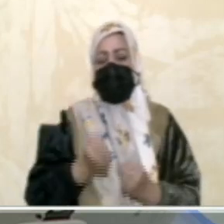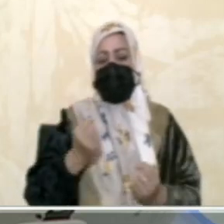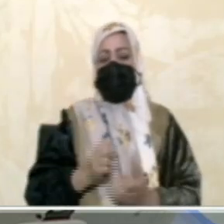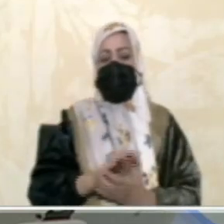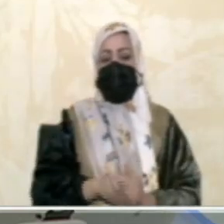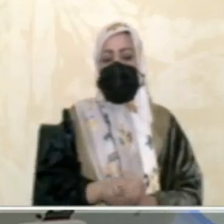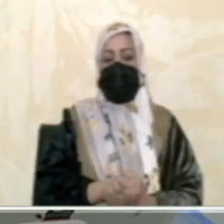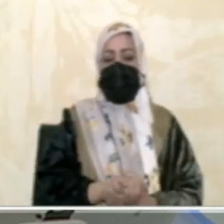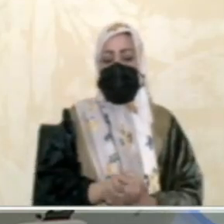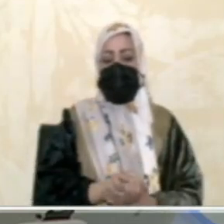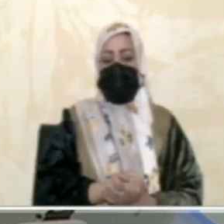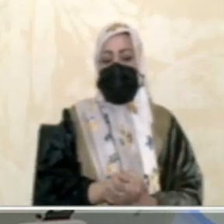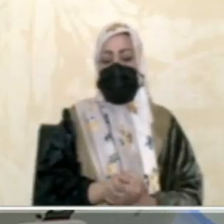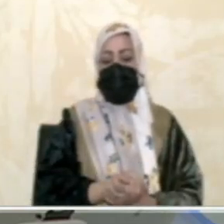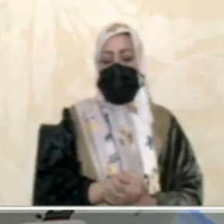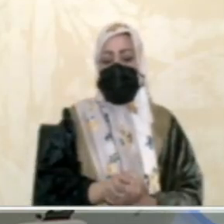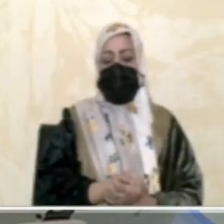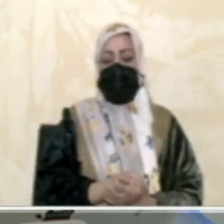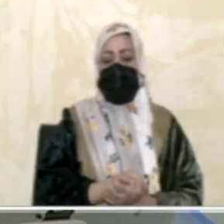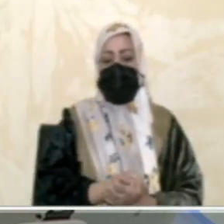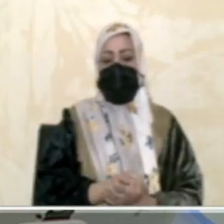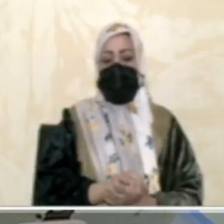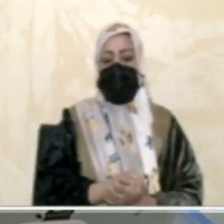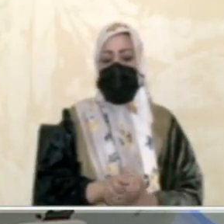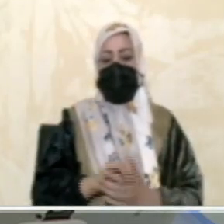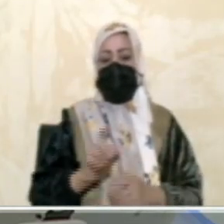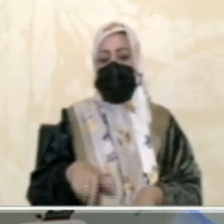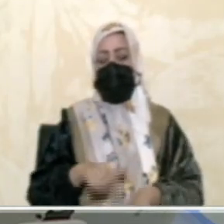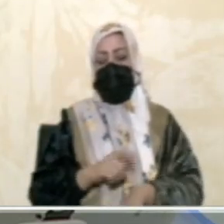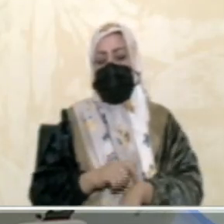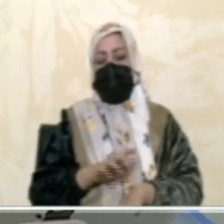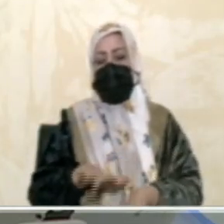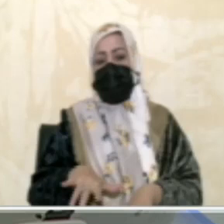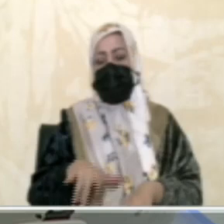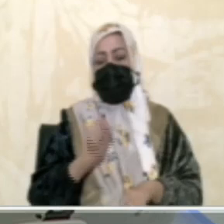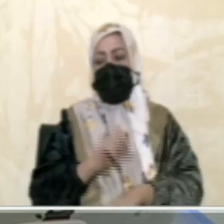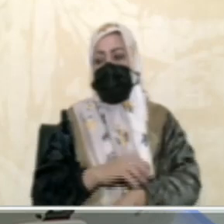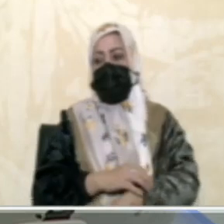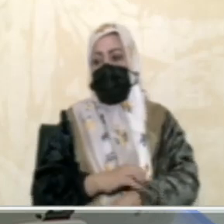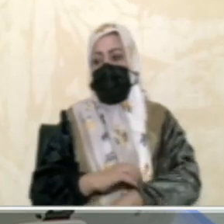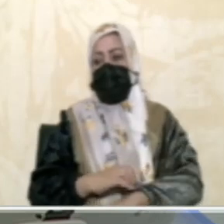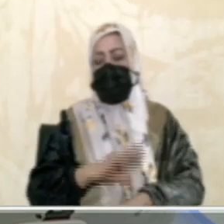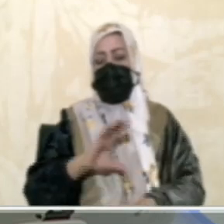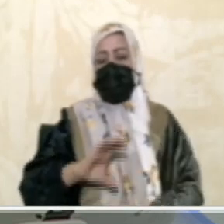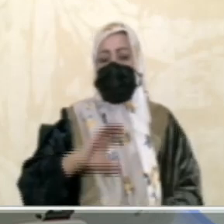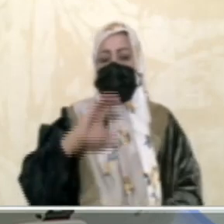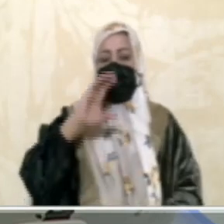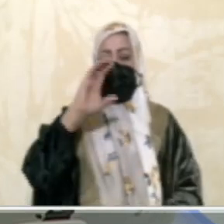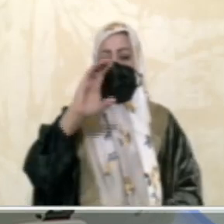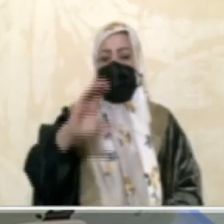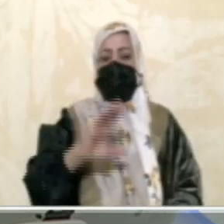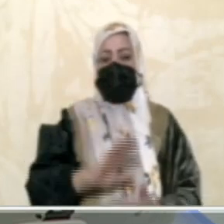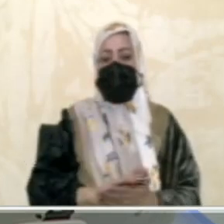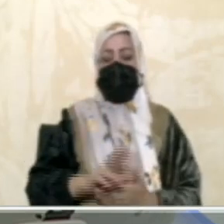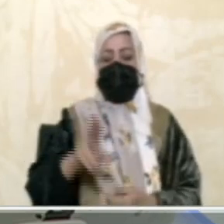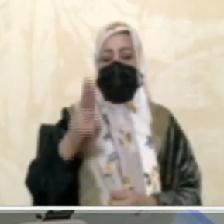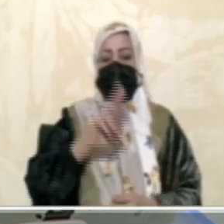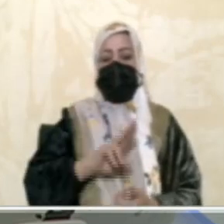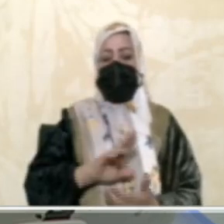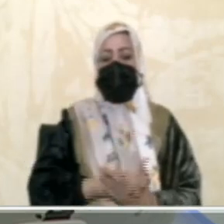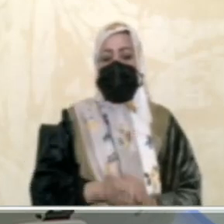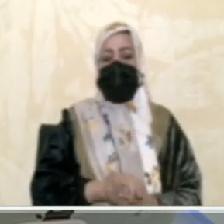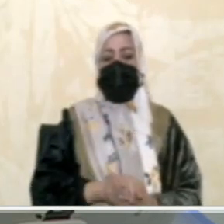وبهذا نكون ان شاء الله قد اكملنا الاجابه على الاسئله التي وردت في هذه الحلقه اسال الله سبحانه وتعالى